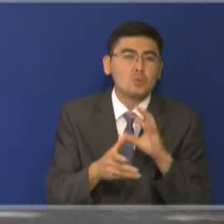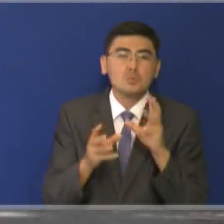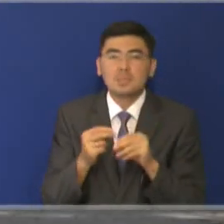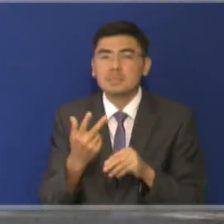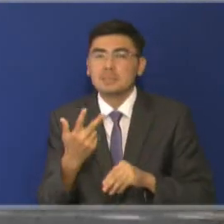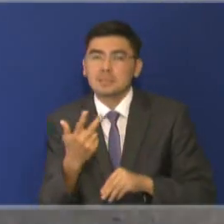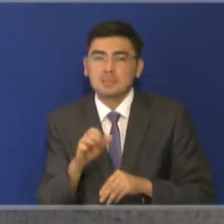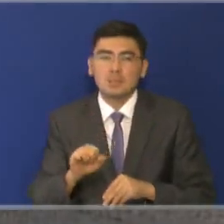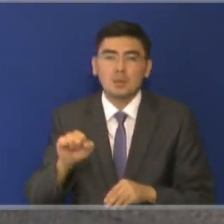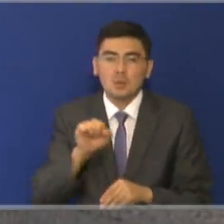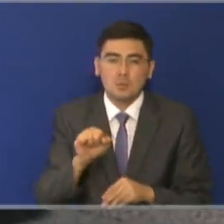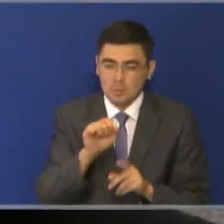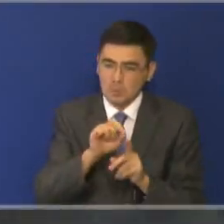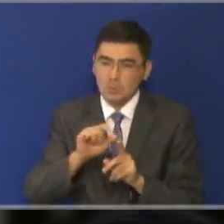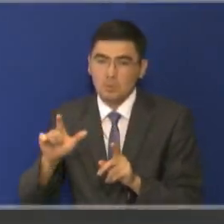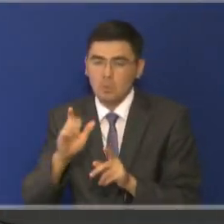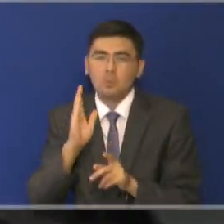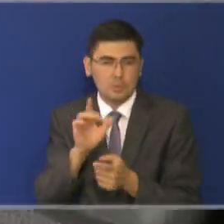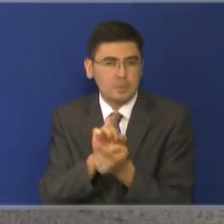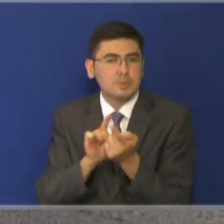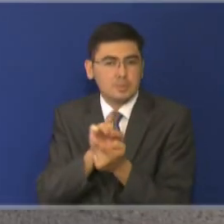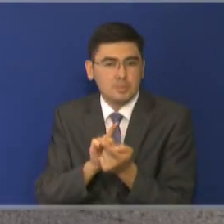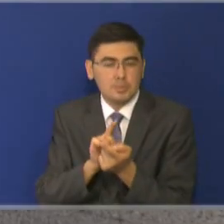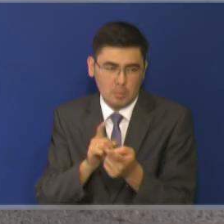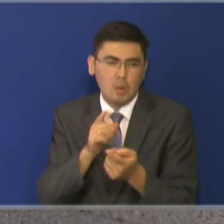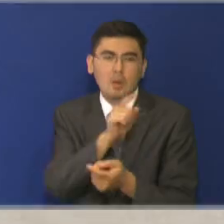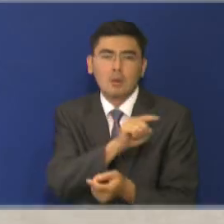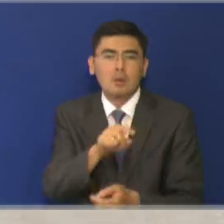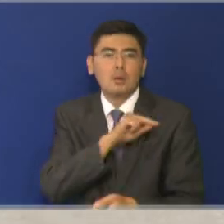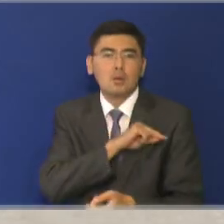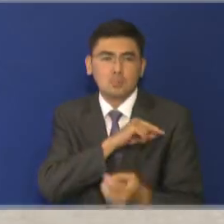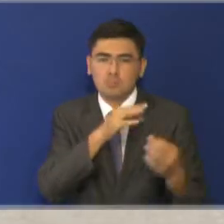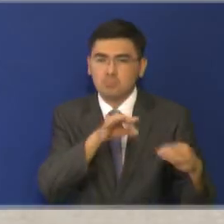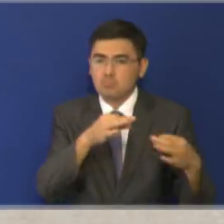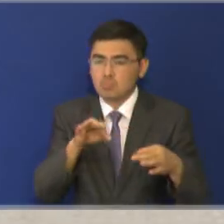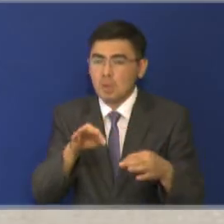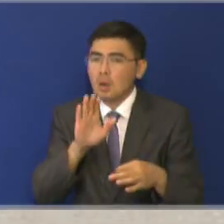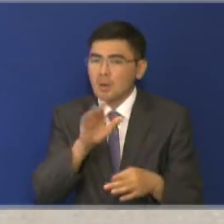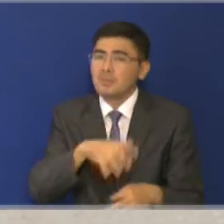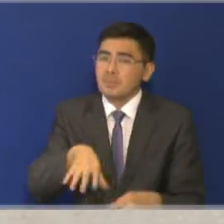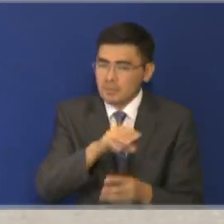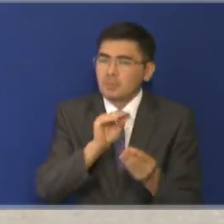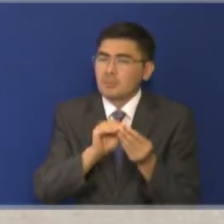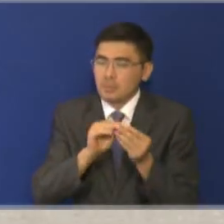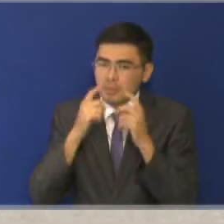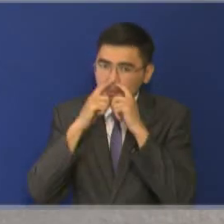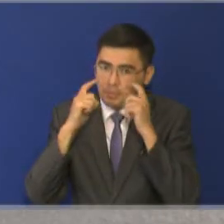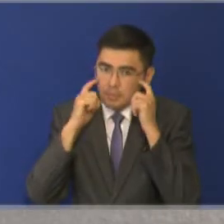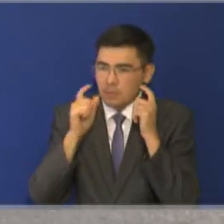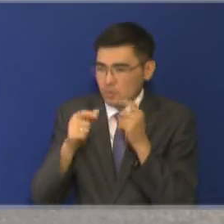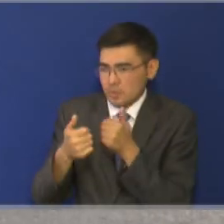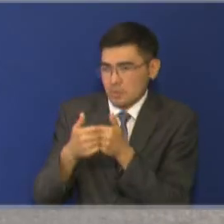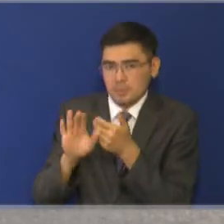етілетін нысандардың жұмысы туралы айтты. Қатаң санитарлық дезинфекциялық режим нормаларын сақтап бетперде тағып әлеуметтік қашықтық сақталған